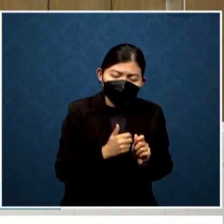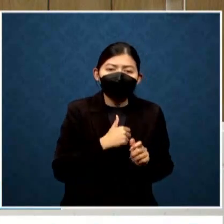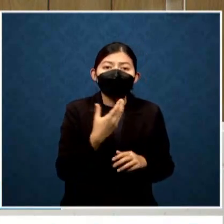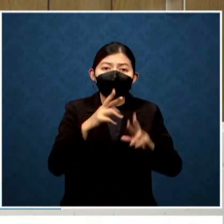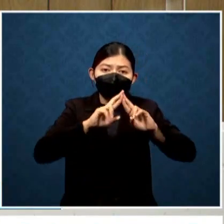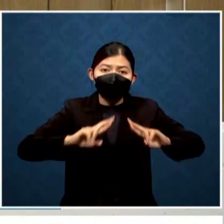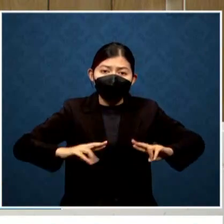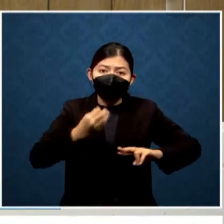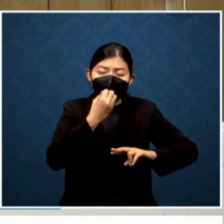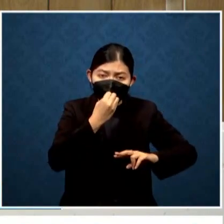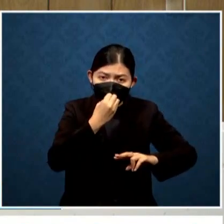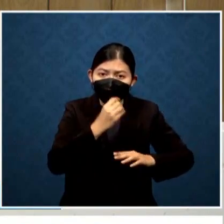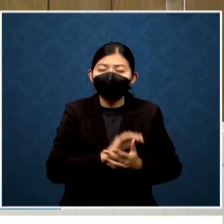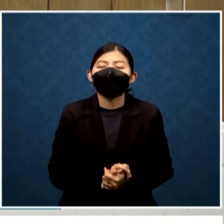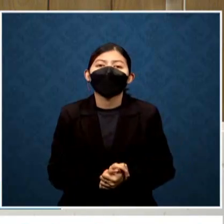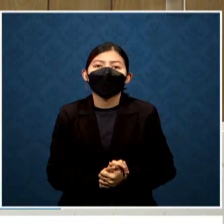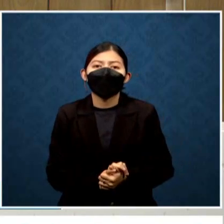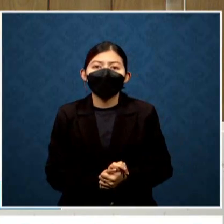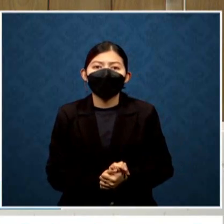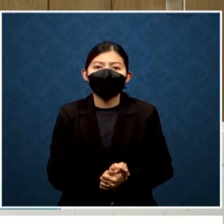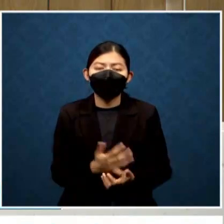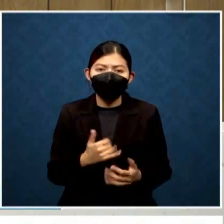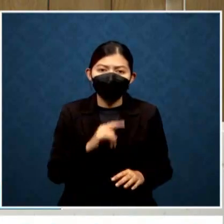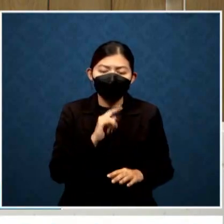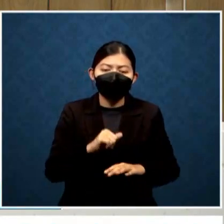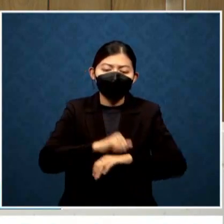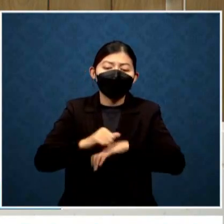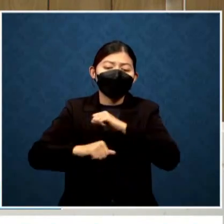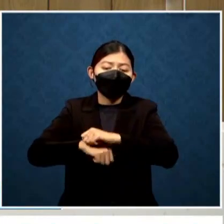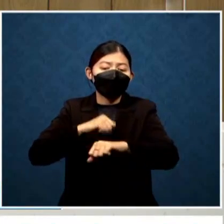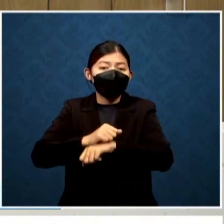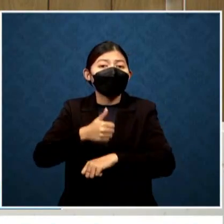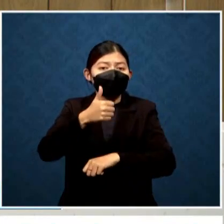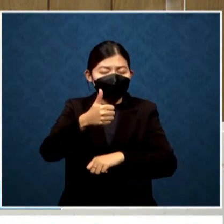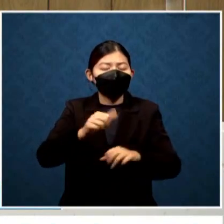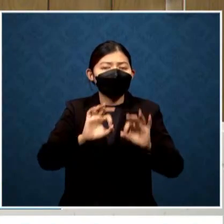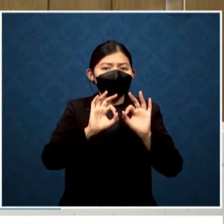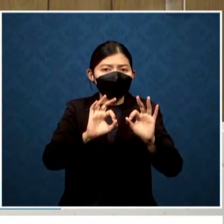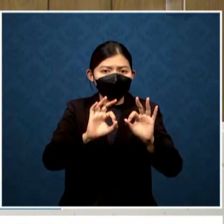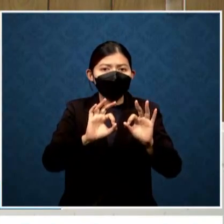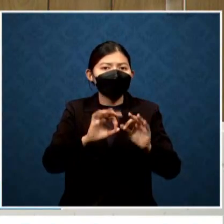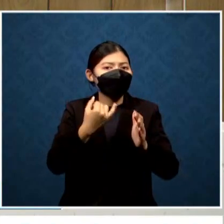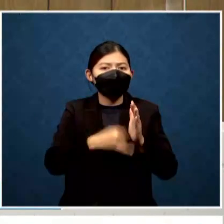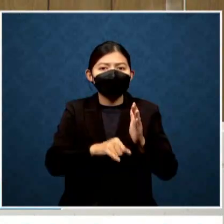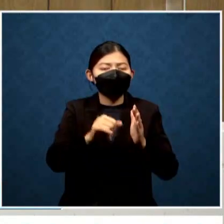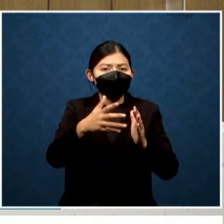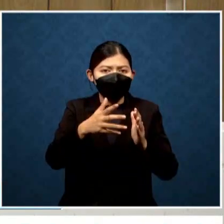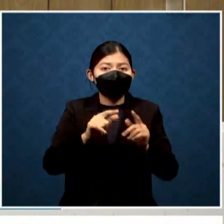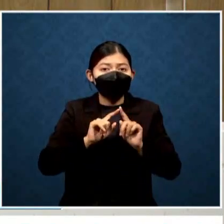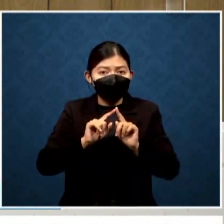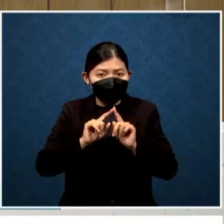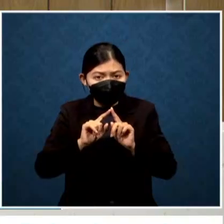ารเนี่ยเจ้าที่ทางขออนุญาตก่อสร้างเนี่ยไม่ผิดท้องถิ่นที่อนุญาตก่อสร้างไม่ผิดแต่ถ้